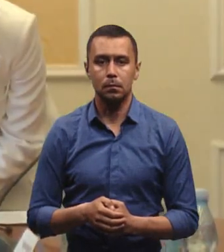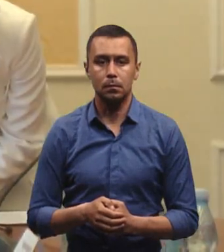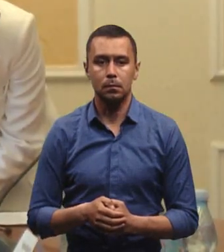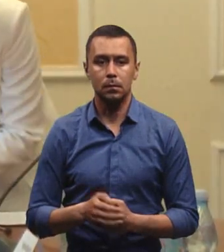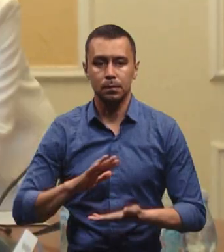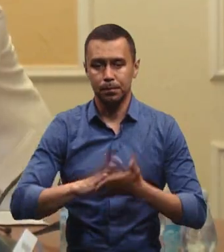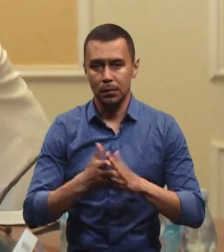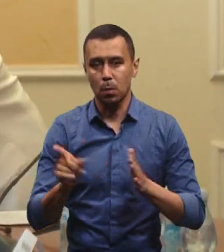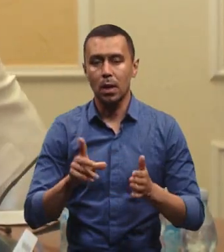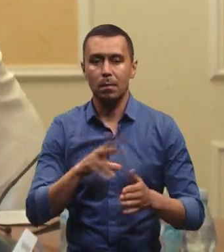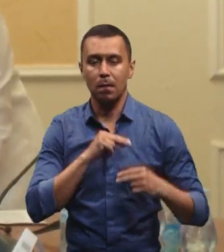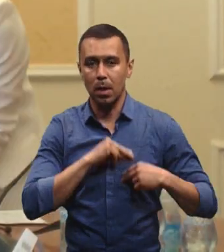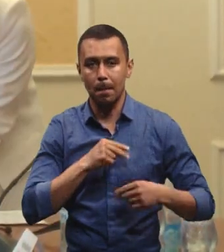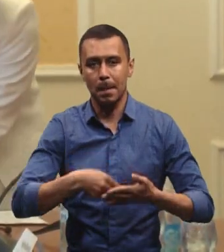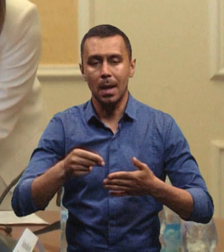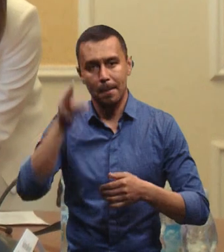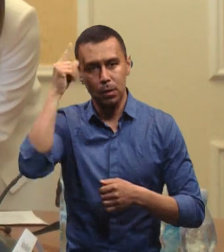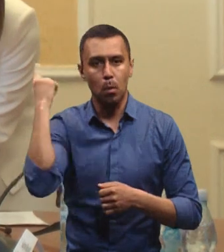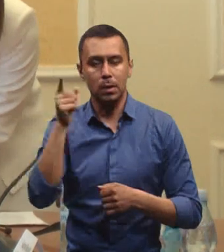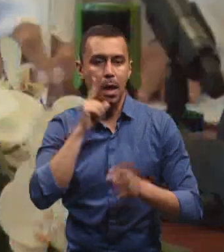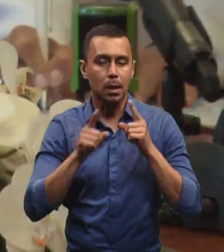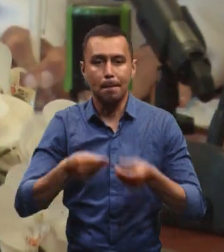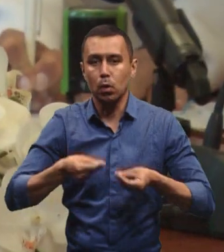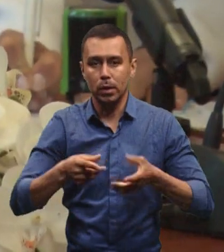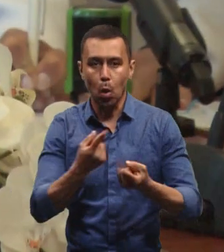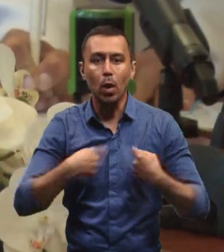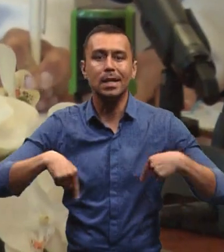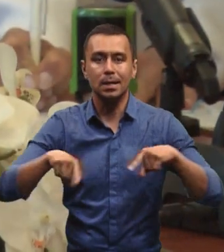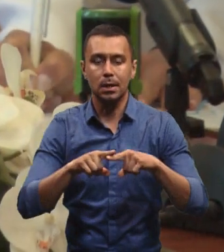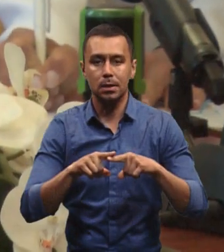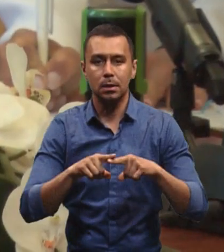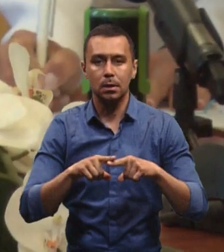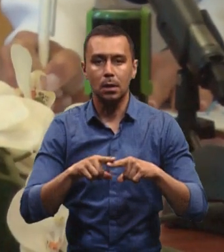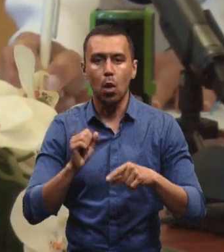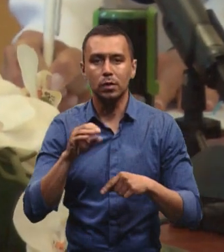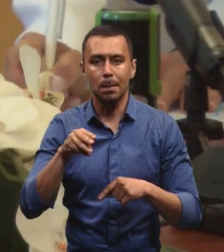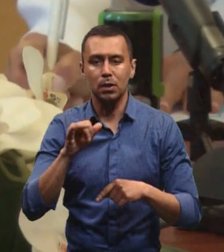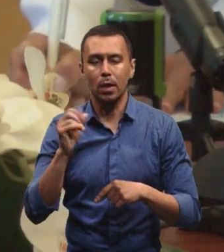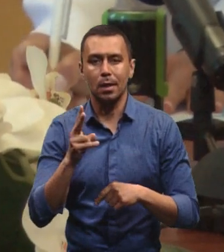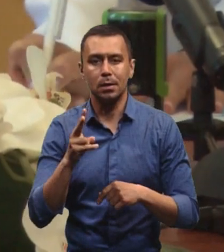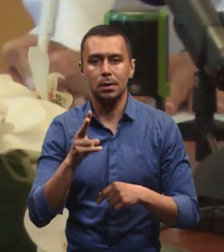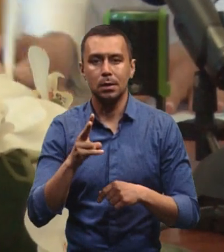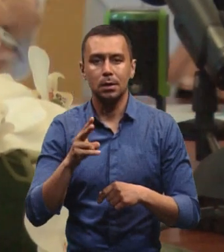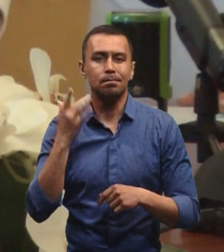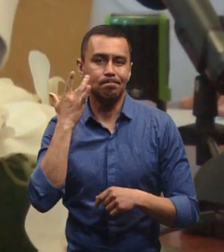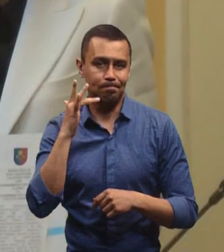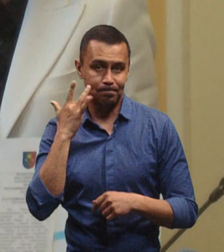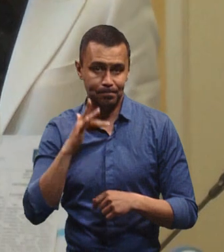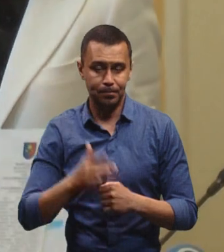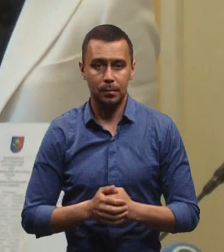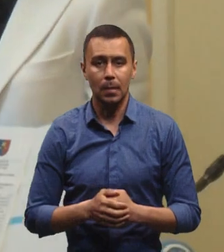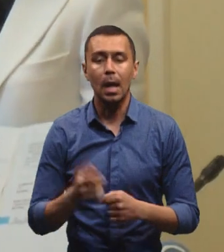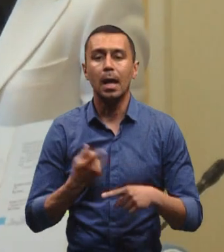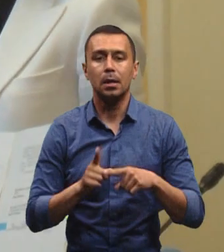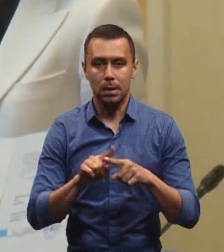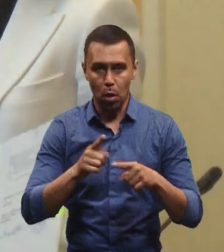Меморандум про співпрацю підписали Хмельницька обласна рада та благодійна організація August Mission зі штату Юта Сполучених Штатів Америки.